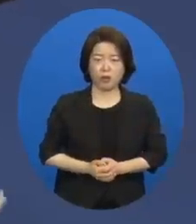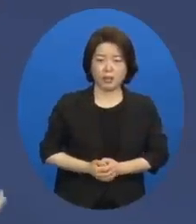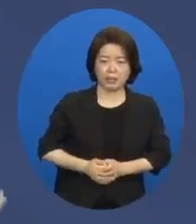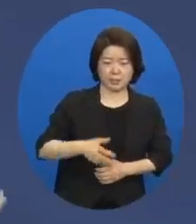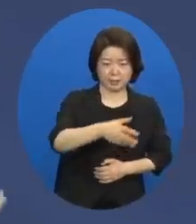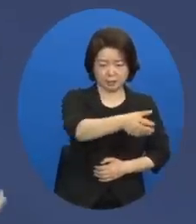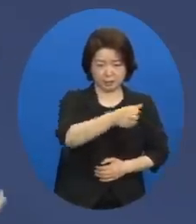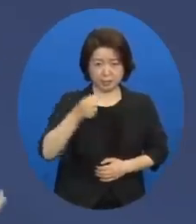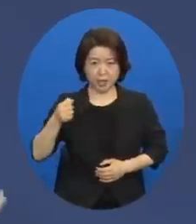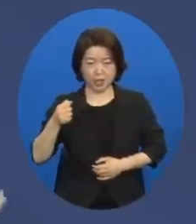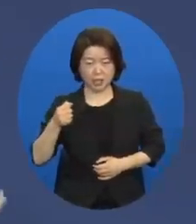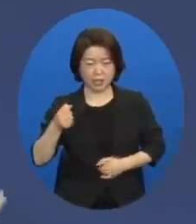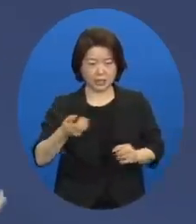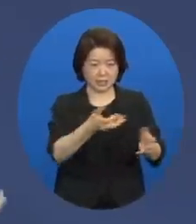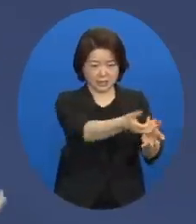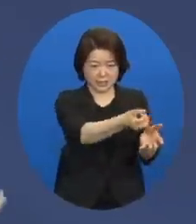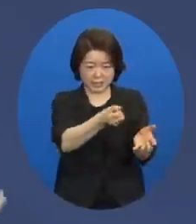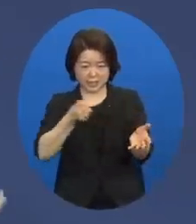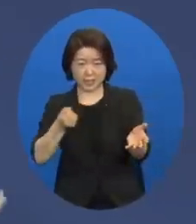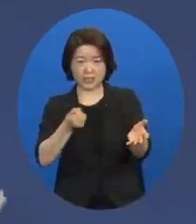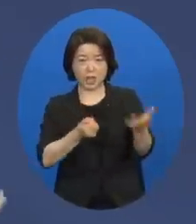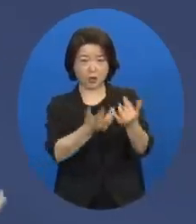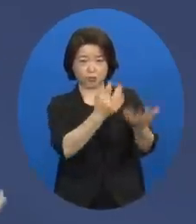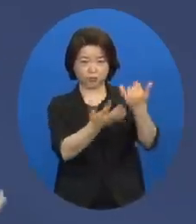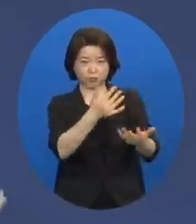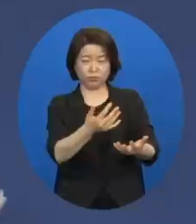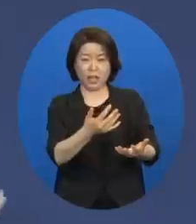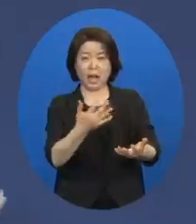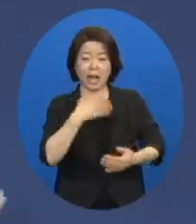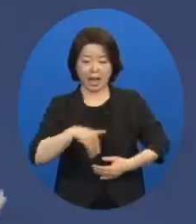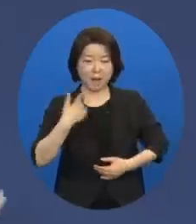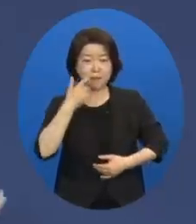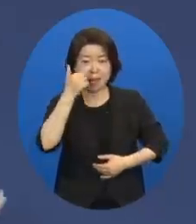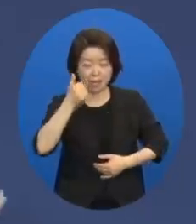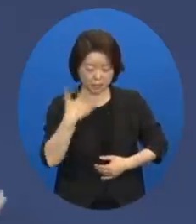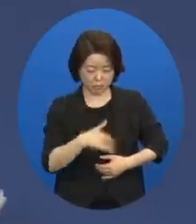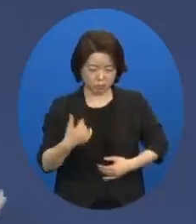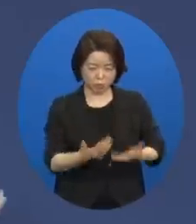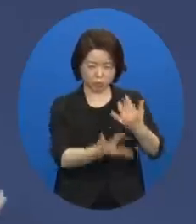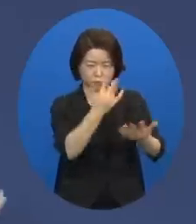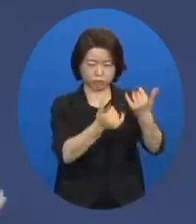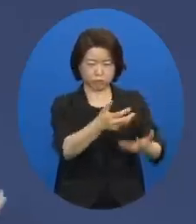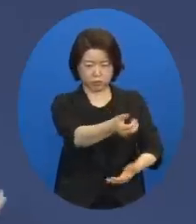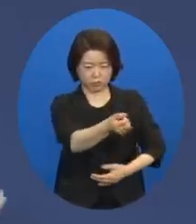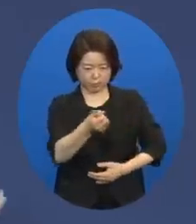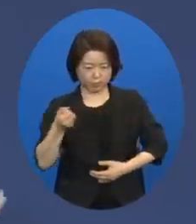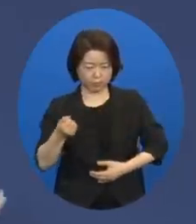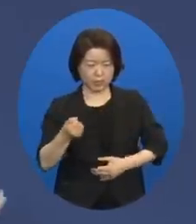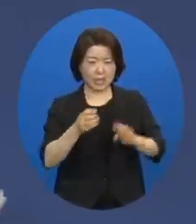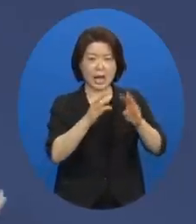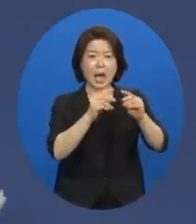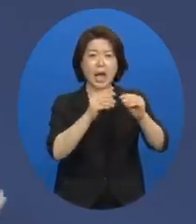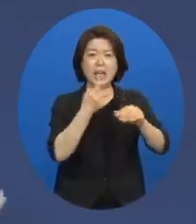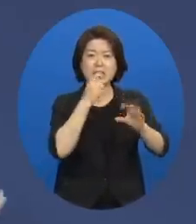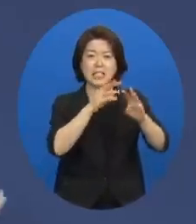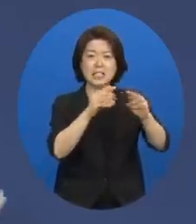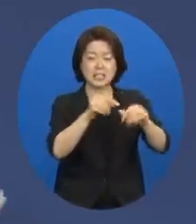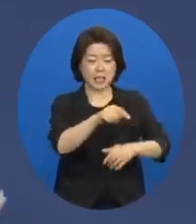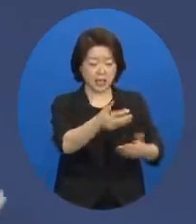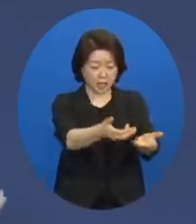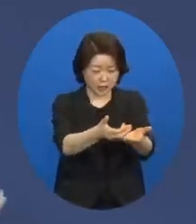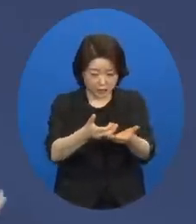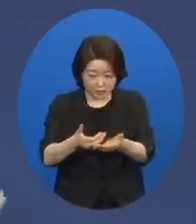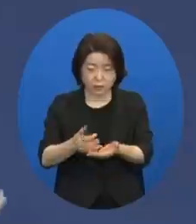내고 철침대에 나오는 아버지의 모습은 굵은 뼈 허옇게 남은 재와 함께 남은 그것